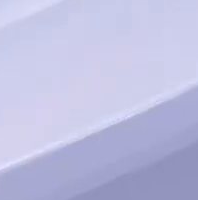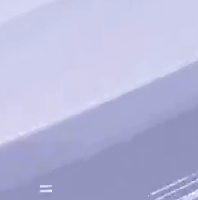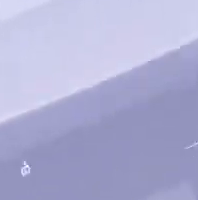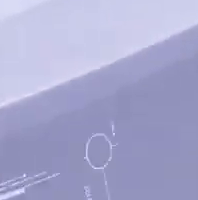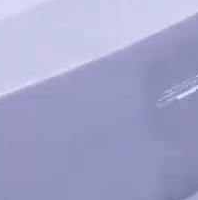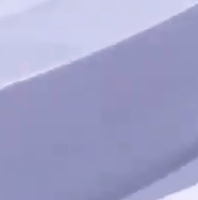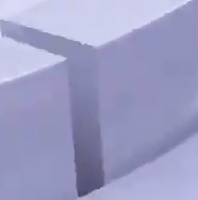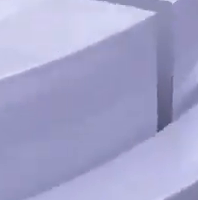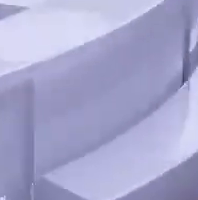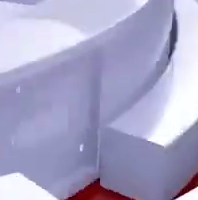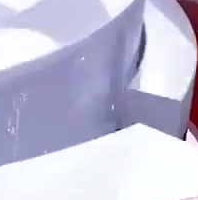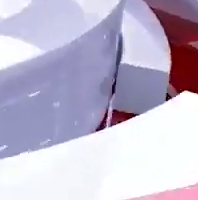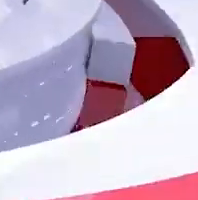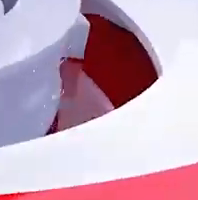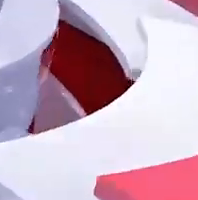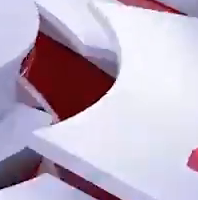මන්ත්‍රීතුමනි.